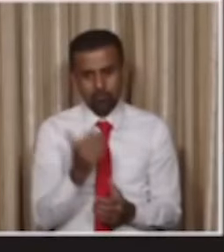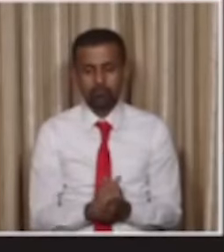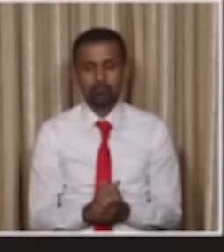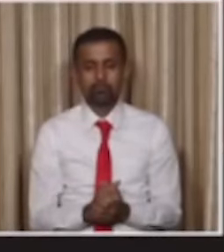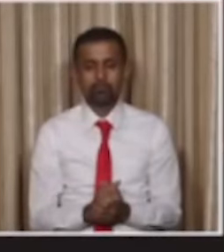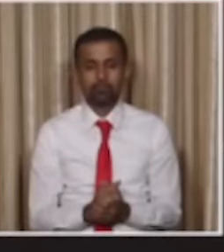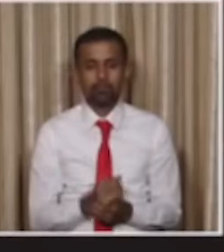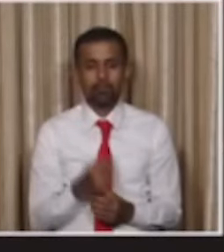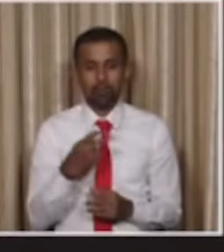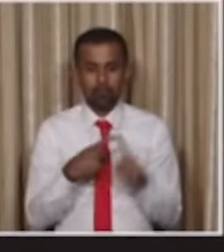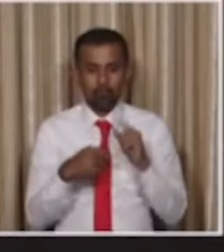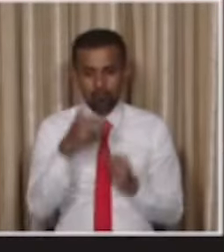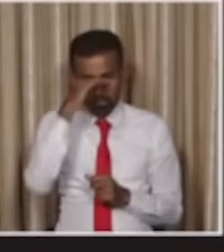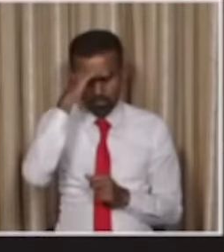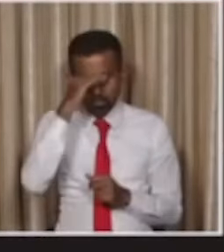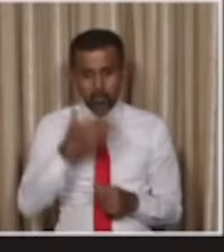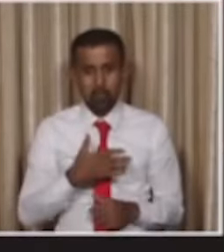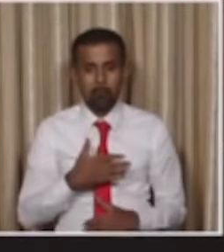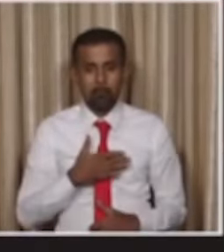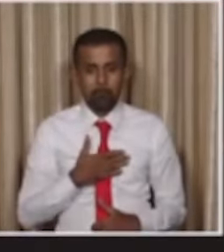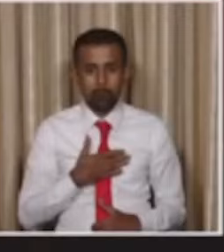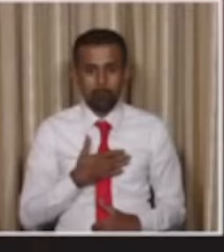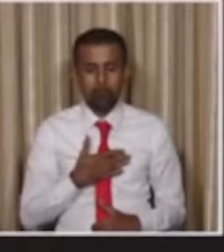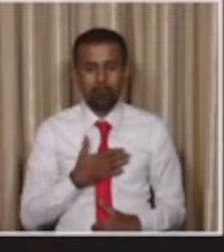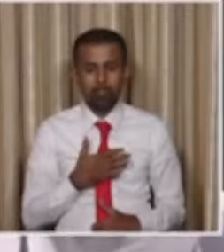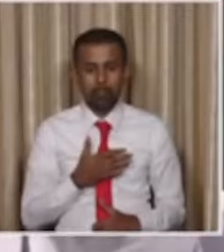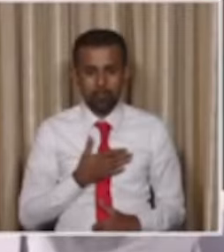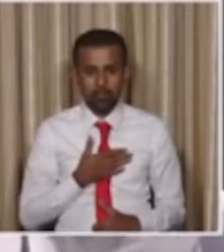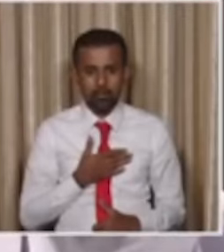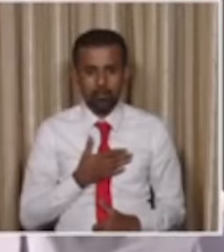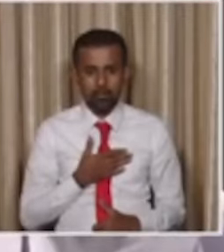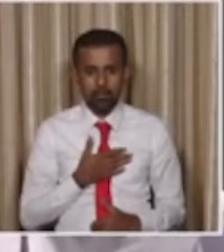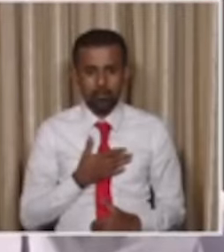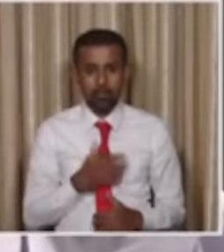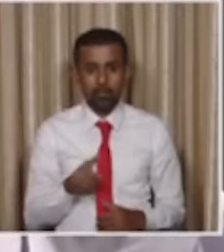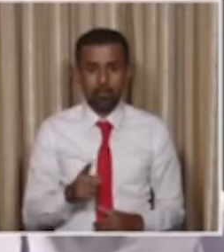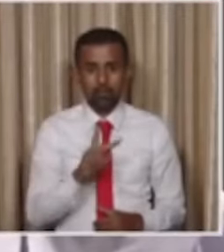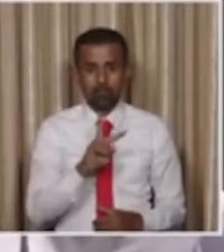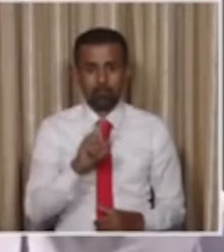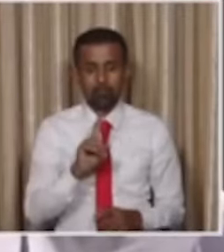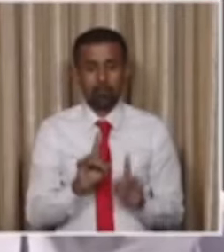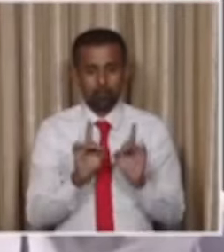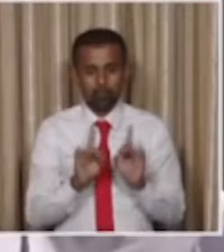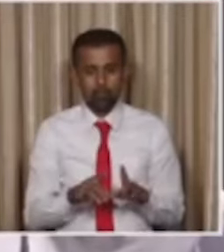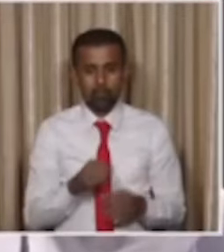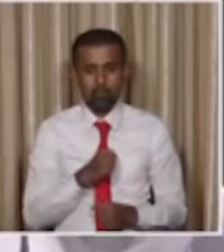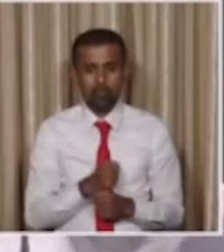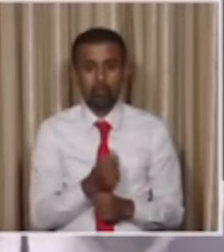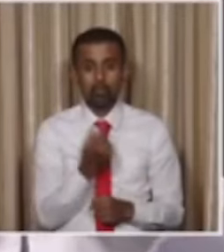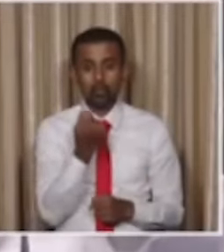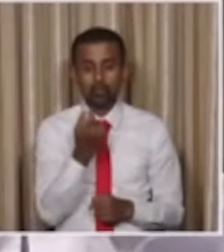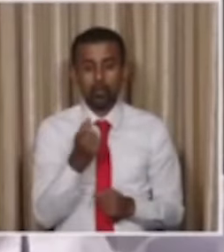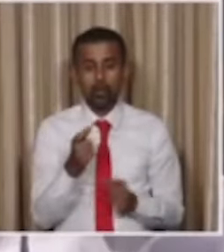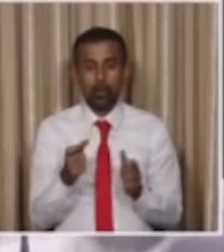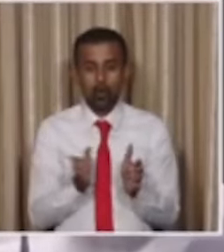ගරු නියෝජ්‍ය කතානායකතුමනි මගේ මේ ස්ථාවර නියෝග 121 යටතේ රජයේ මුදල් පිළිබඳ